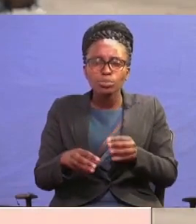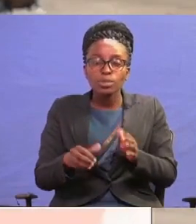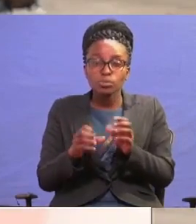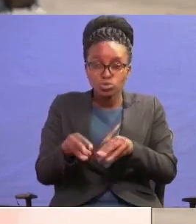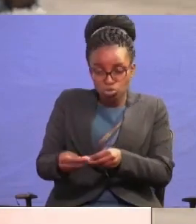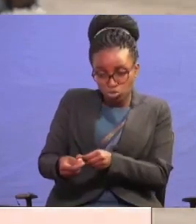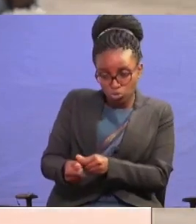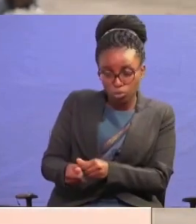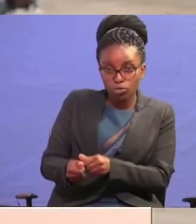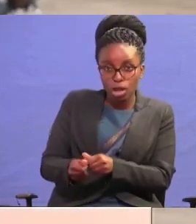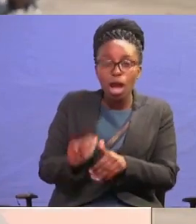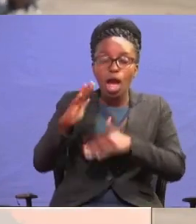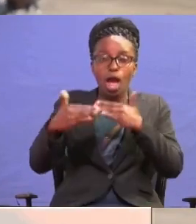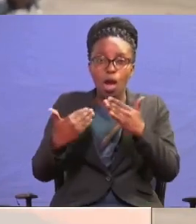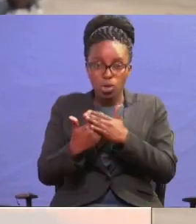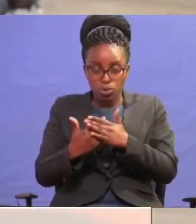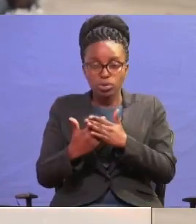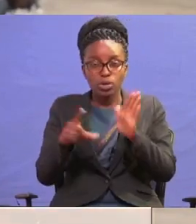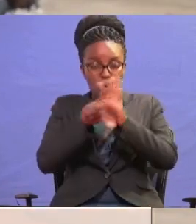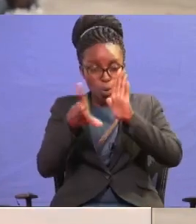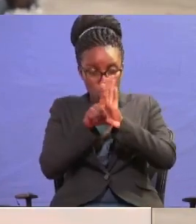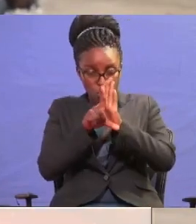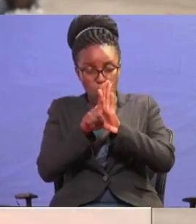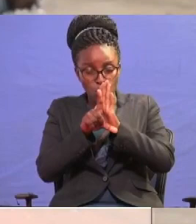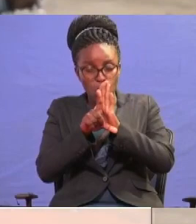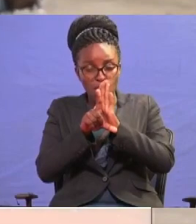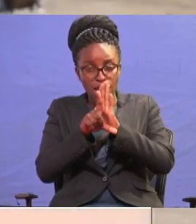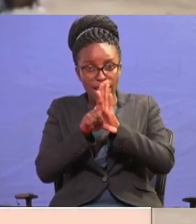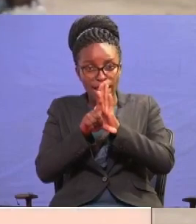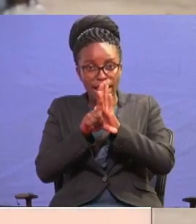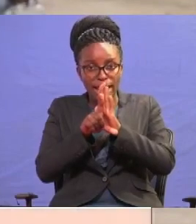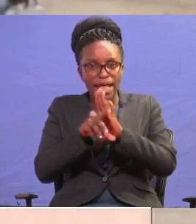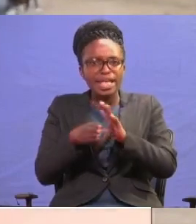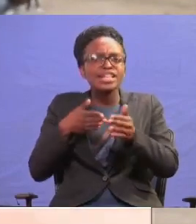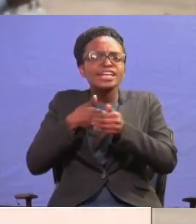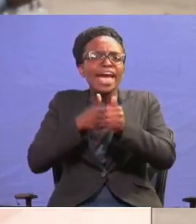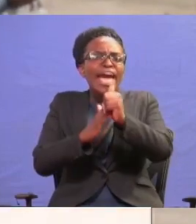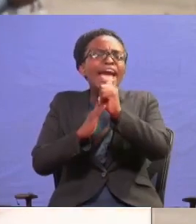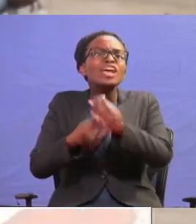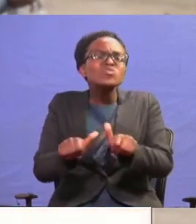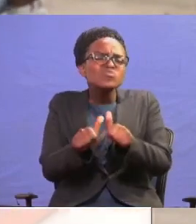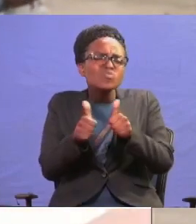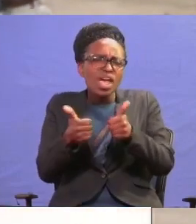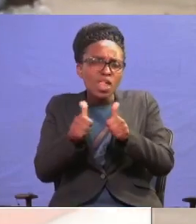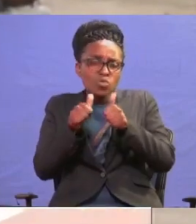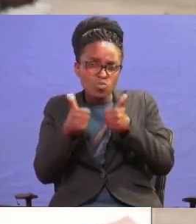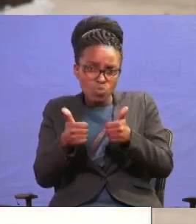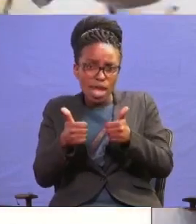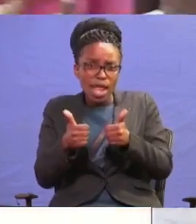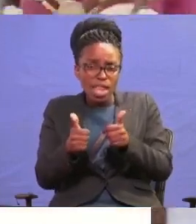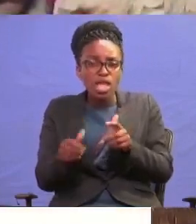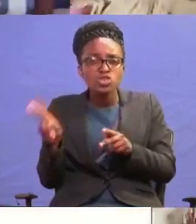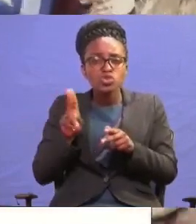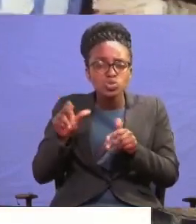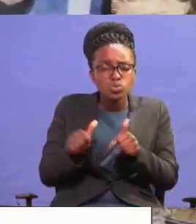na fund kama hiyo na sheria ama guidelines zile tunafuata, ni rahisi sana kwa hizi machine kutumika nje na zinaleta